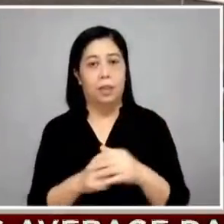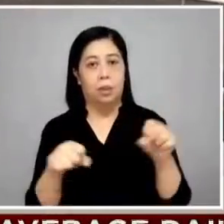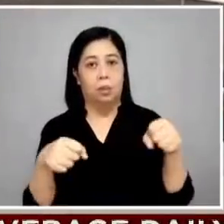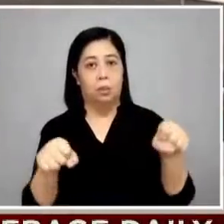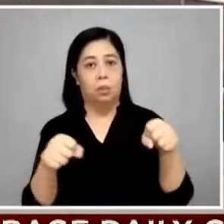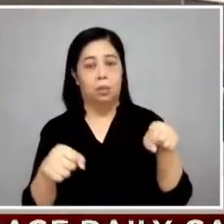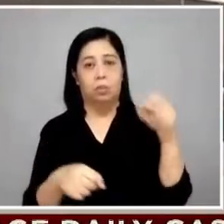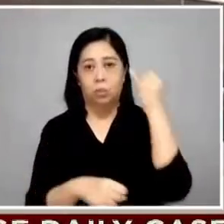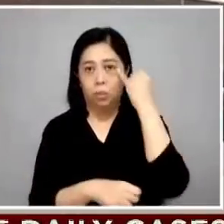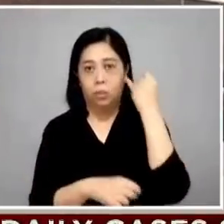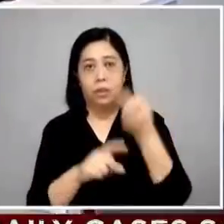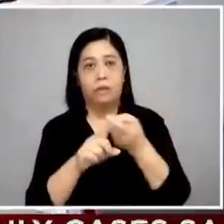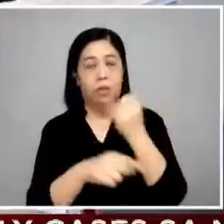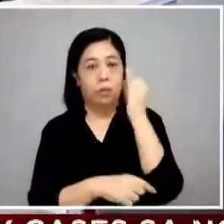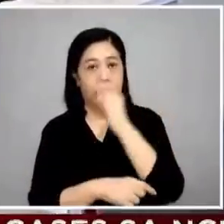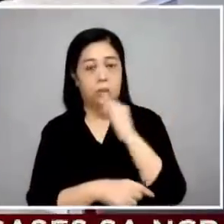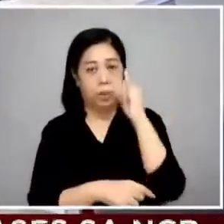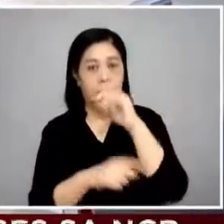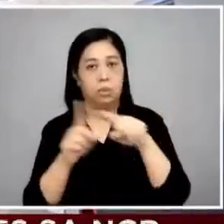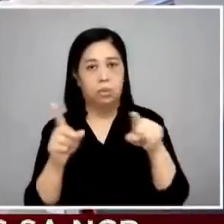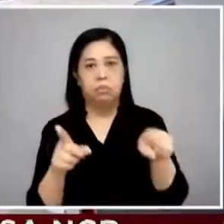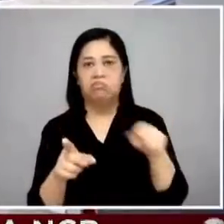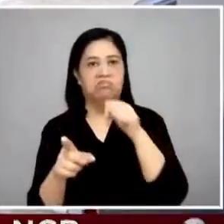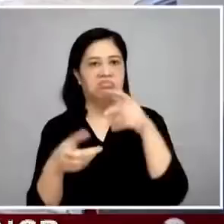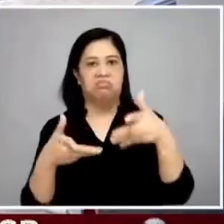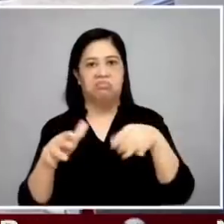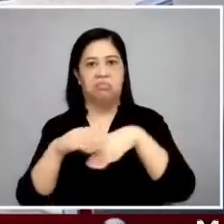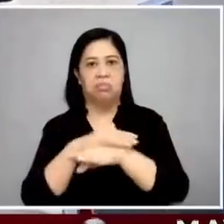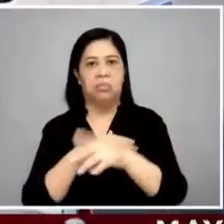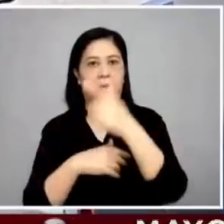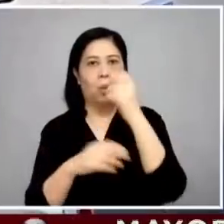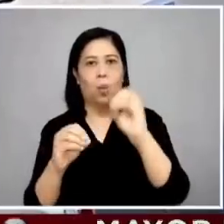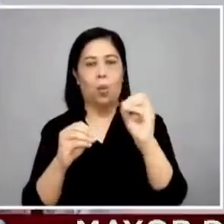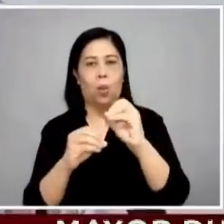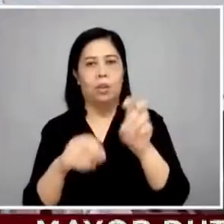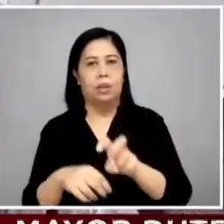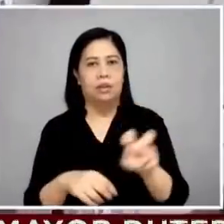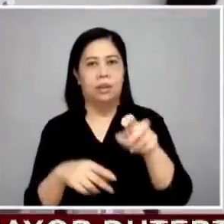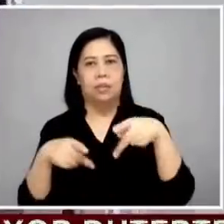Joven na galing Iloilo City, hindi pinapasok dahil walang travel pass.